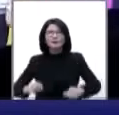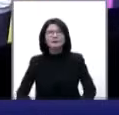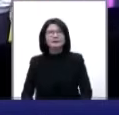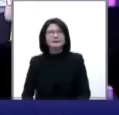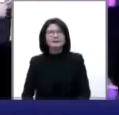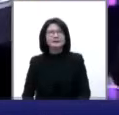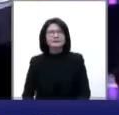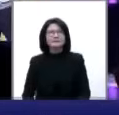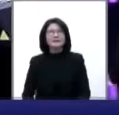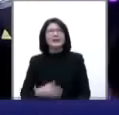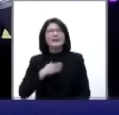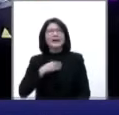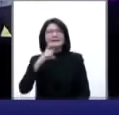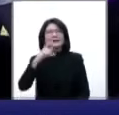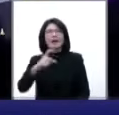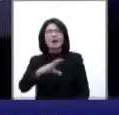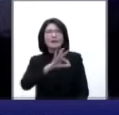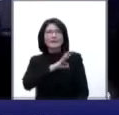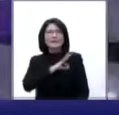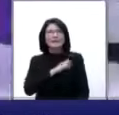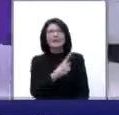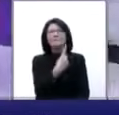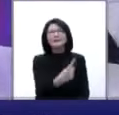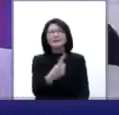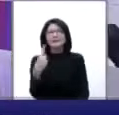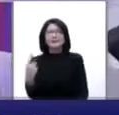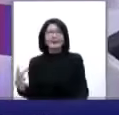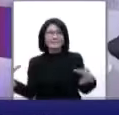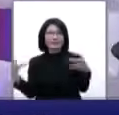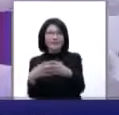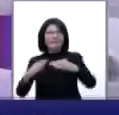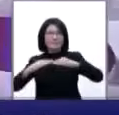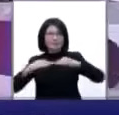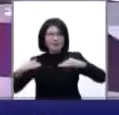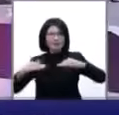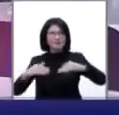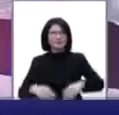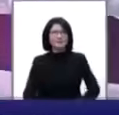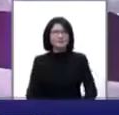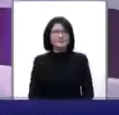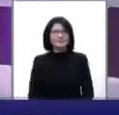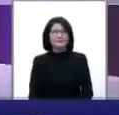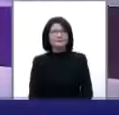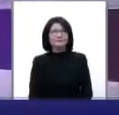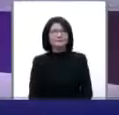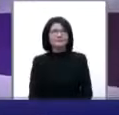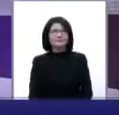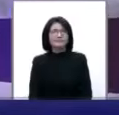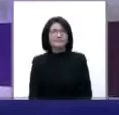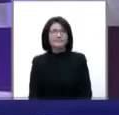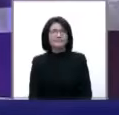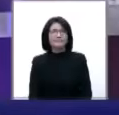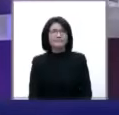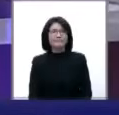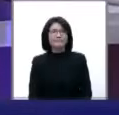dengan jadi gagasan sudah muncul walaupun orde baru hilang tertutup jadi menurut saya ya ee Ini pelajaran yang